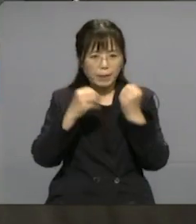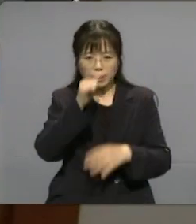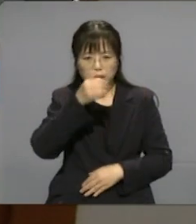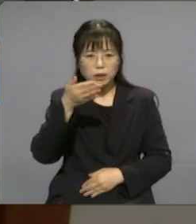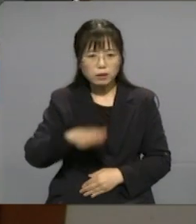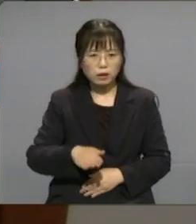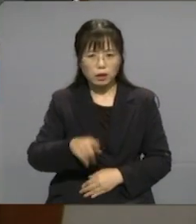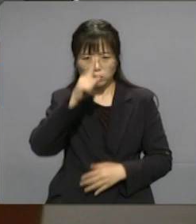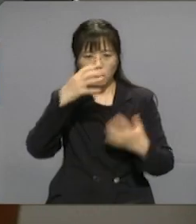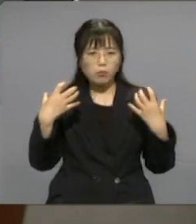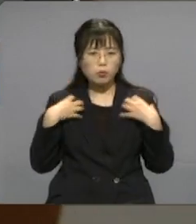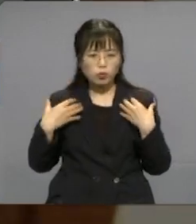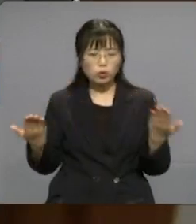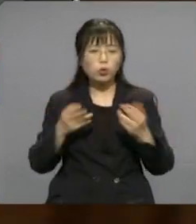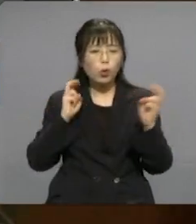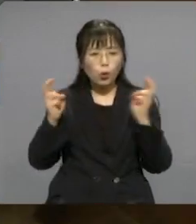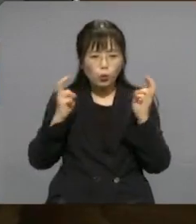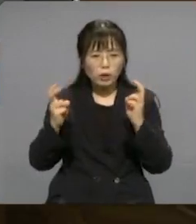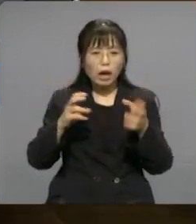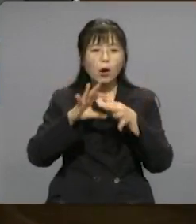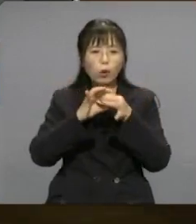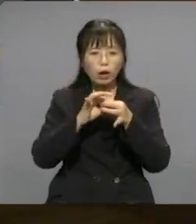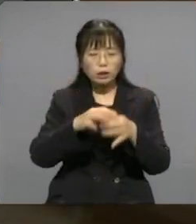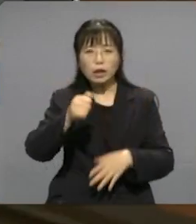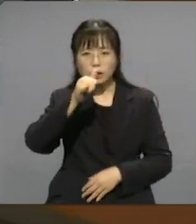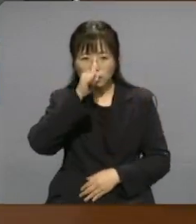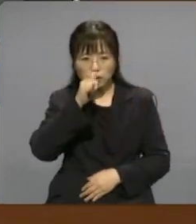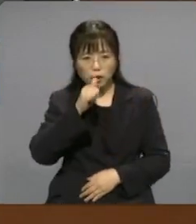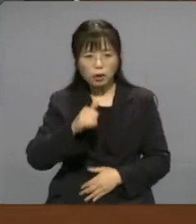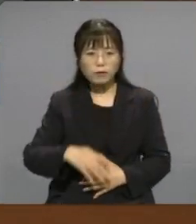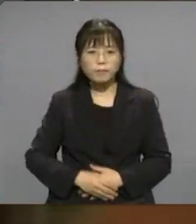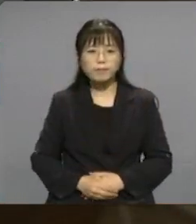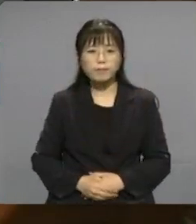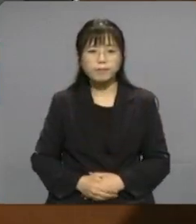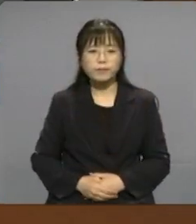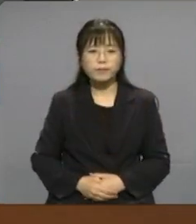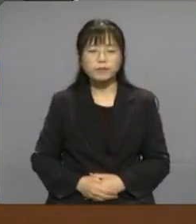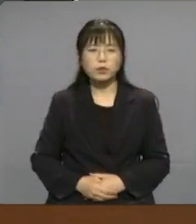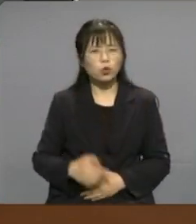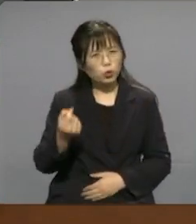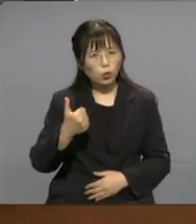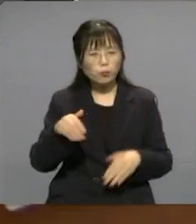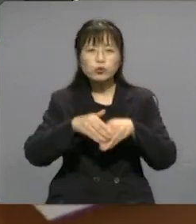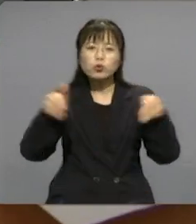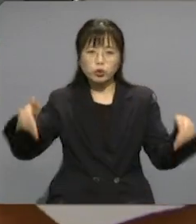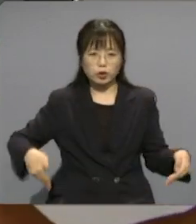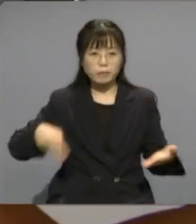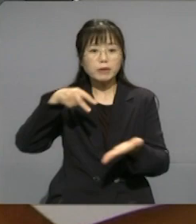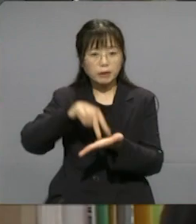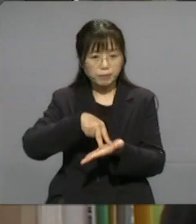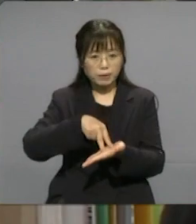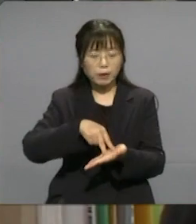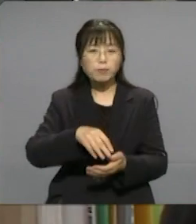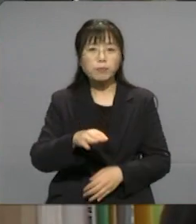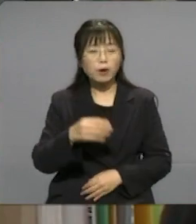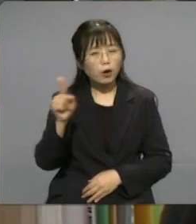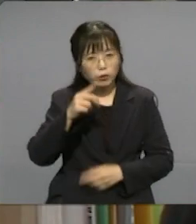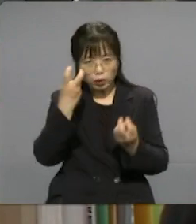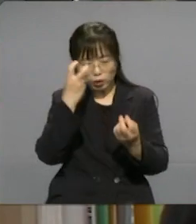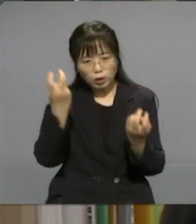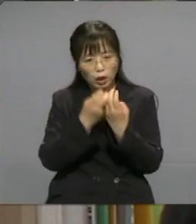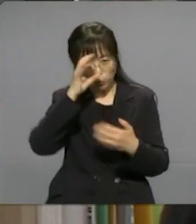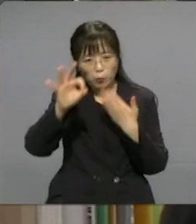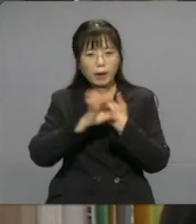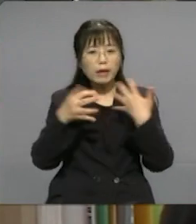많은데 정부는 사실은 그 노사 관계에 있어서 어떤 중립적인 입장이거나 어떻게 보면